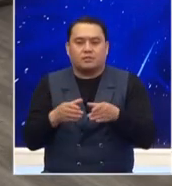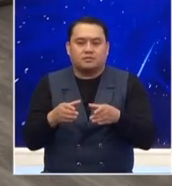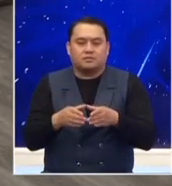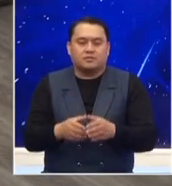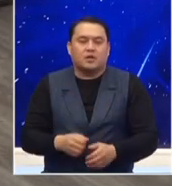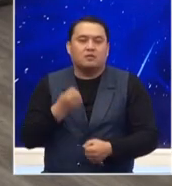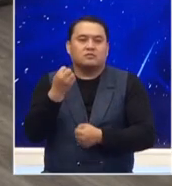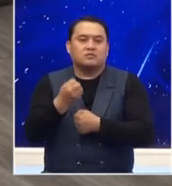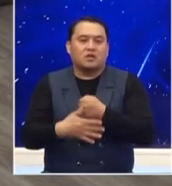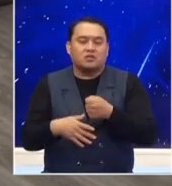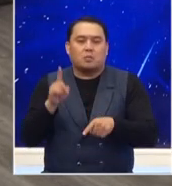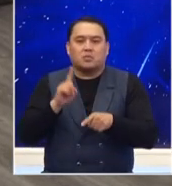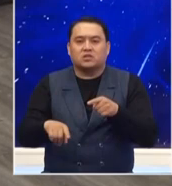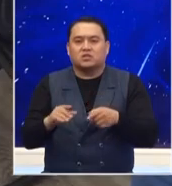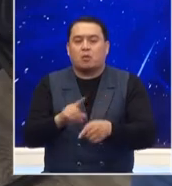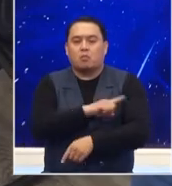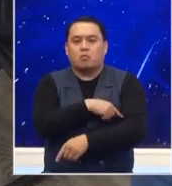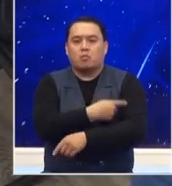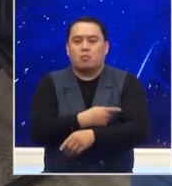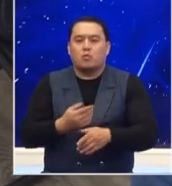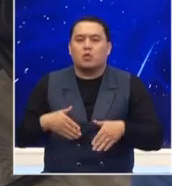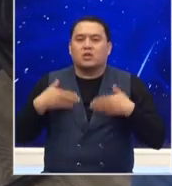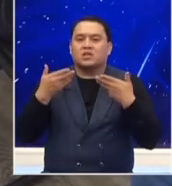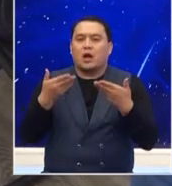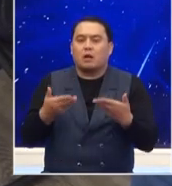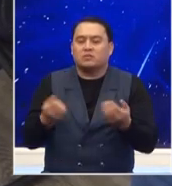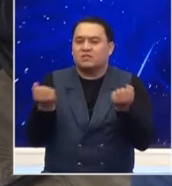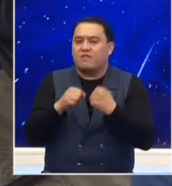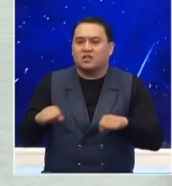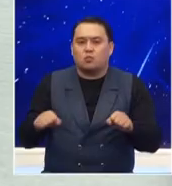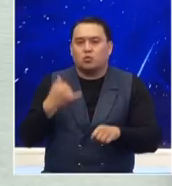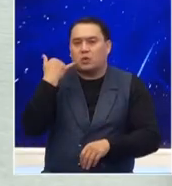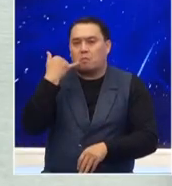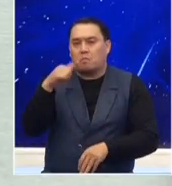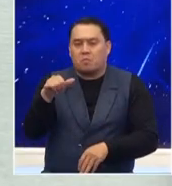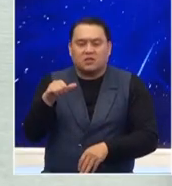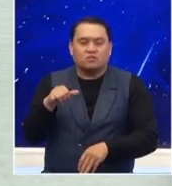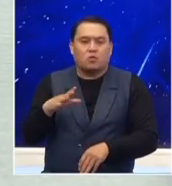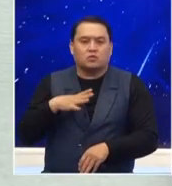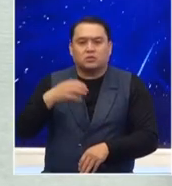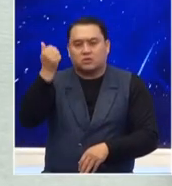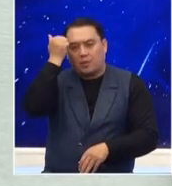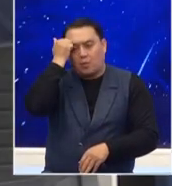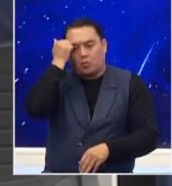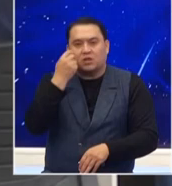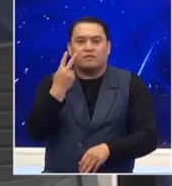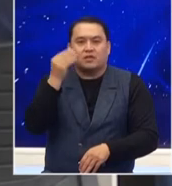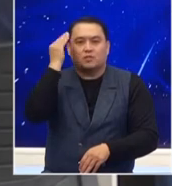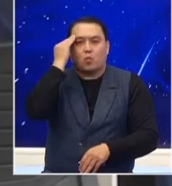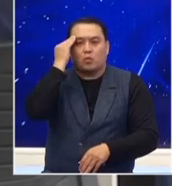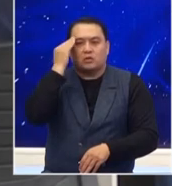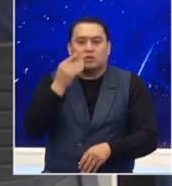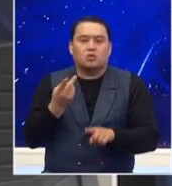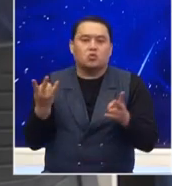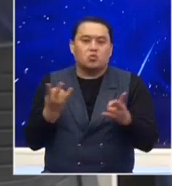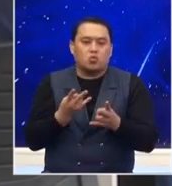Сотрудники станции скорой помощи настоятельно рекомендуют гражданам в случае невозможности дозвона на пульт неотложки запомнить два способа. В таких случаях